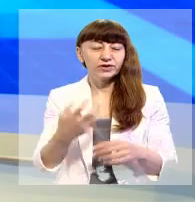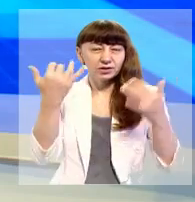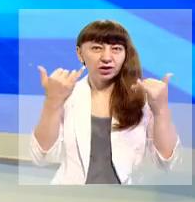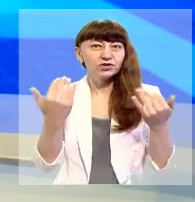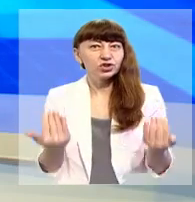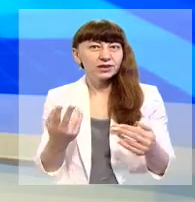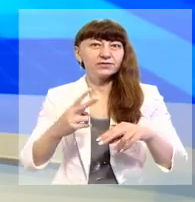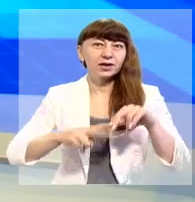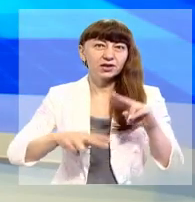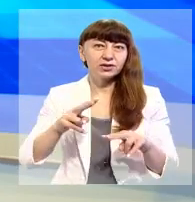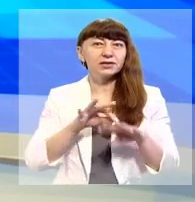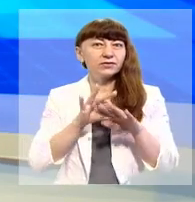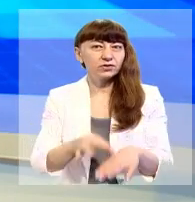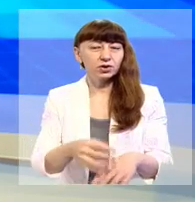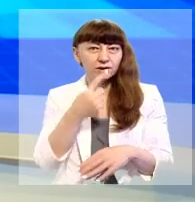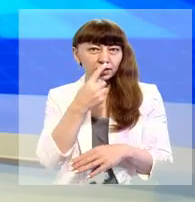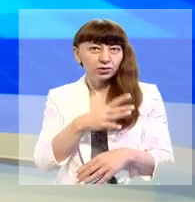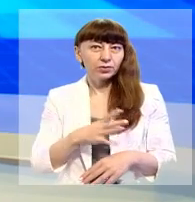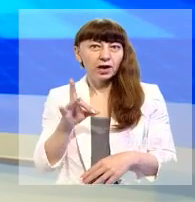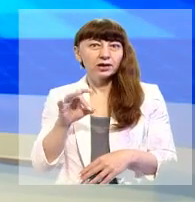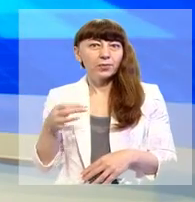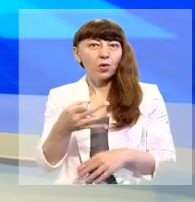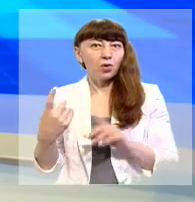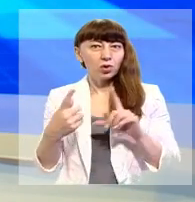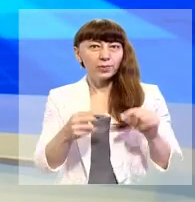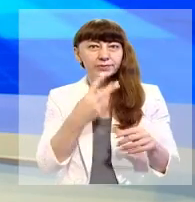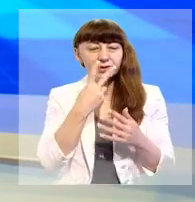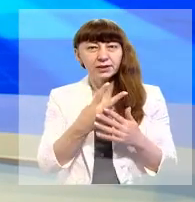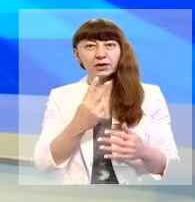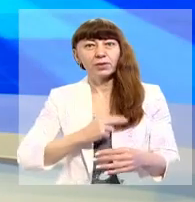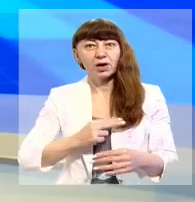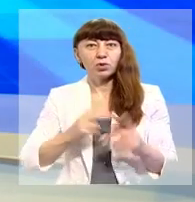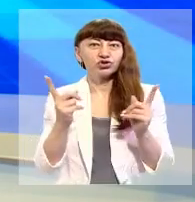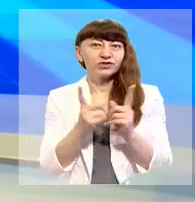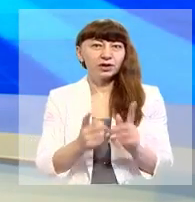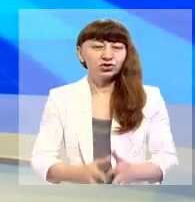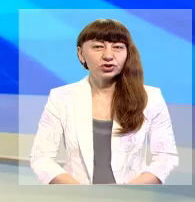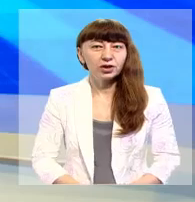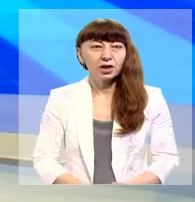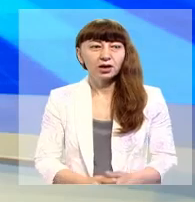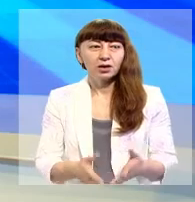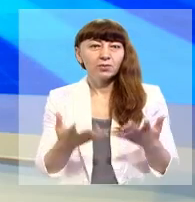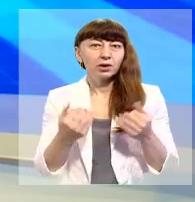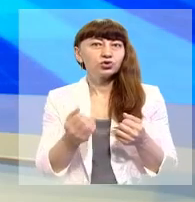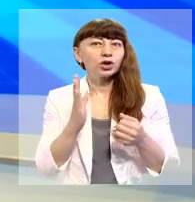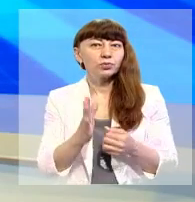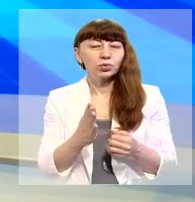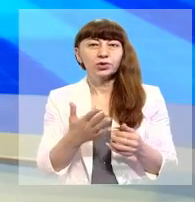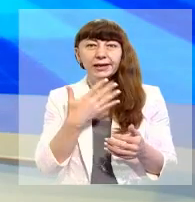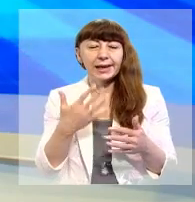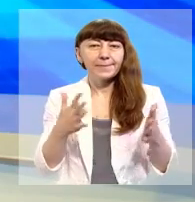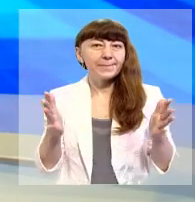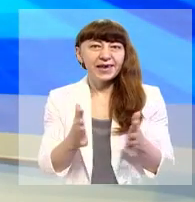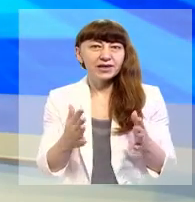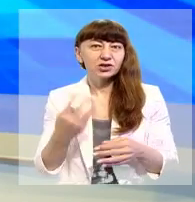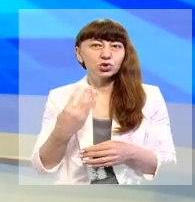ходом идет строительство. Накануне там побывал аким области Кумар Аксакалов в рамках своей рабочей поездки. Получать там будут не менее 40 тонн